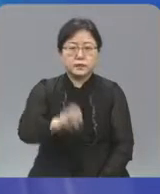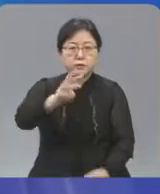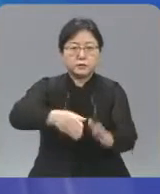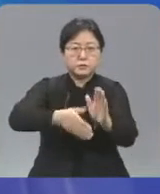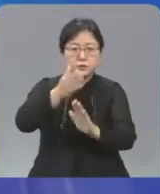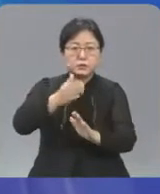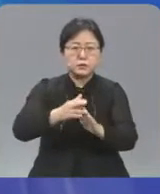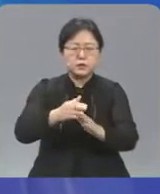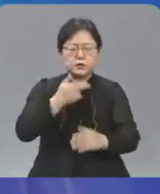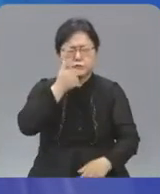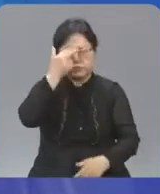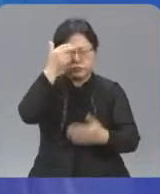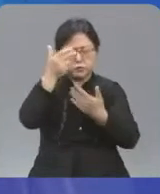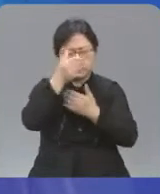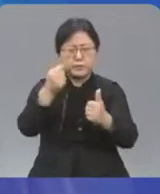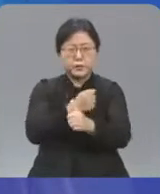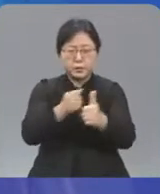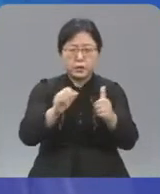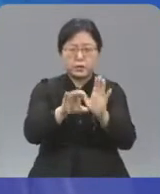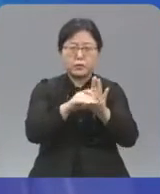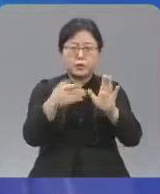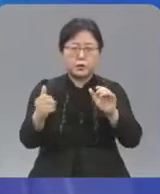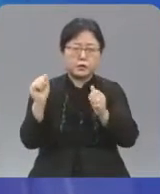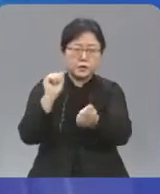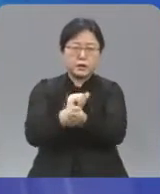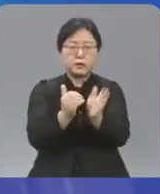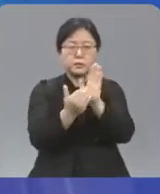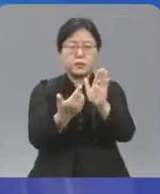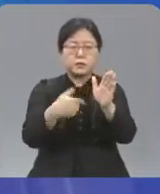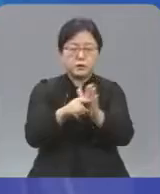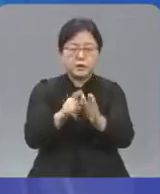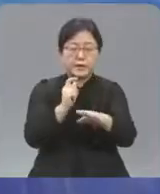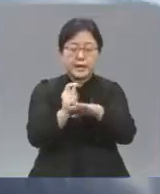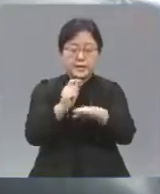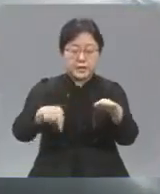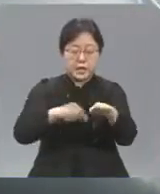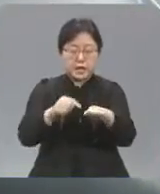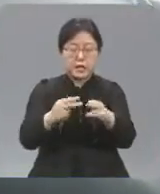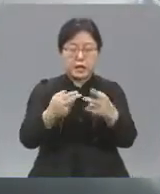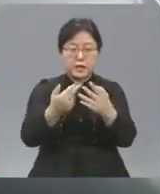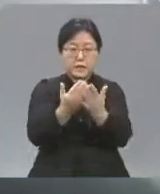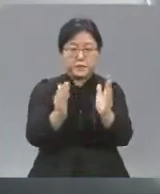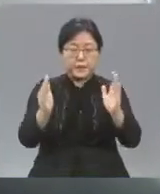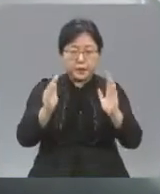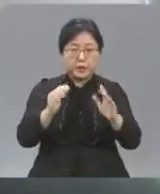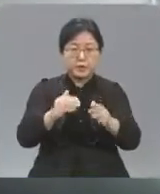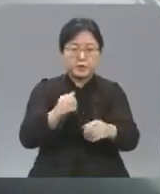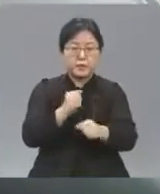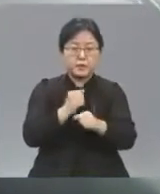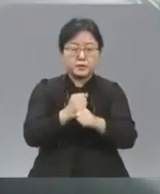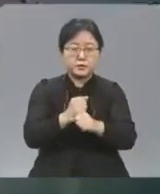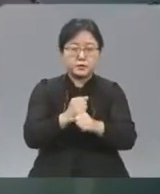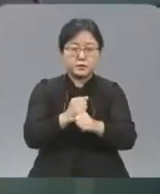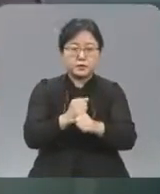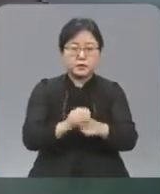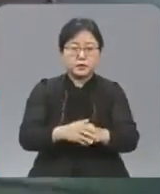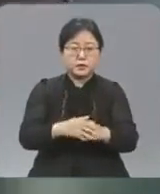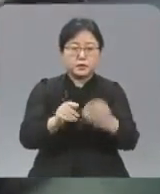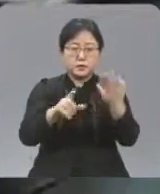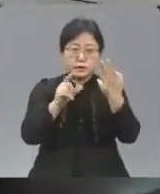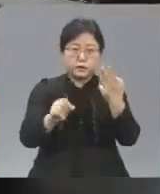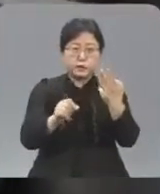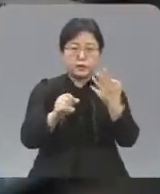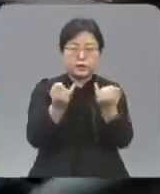광주시가 만취 승객의 폭행과 코로나19 감염 예방을 위한 택시 내 격벽 설치를 확대합니다. 광주시는 지난